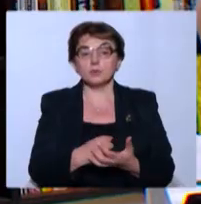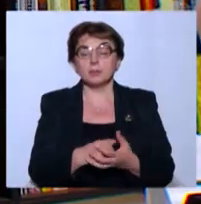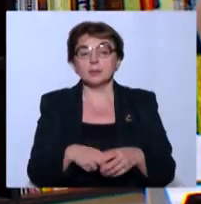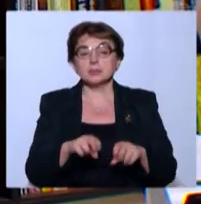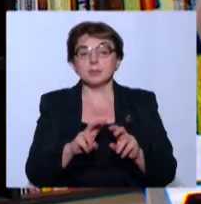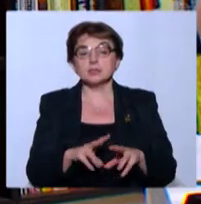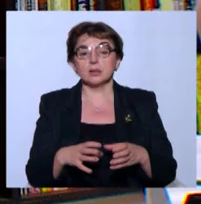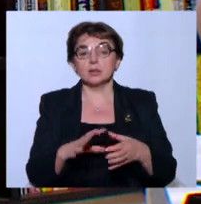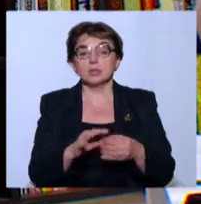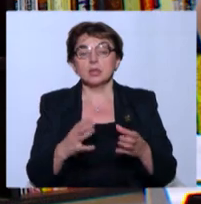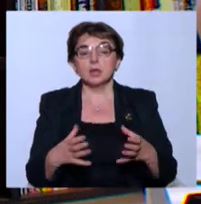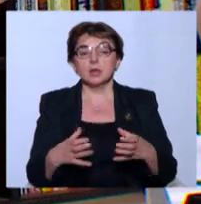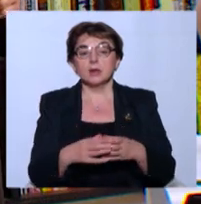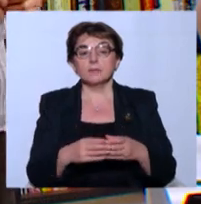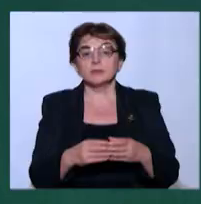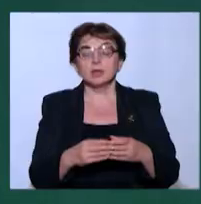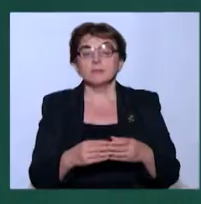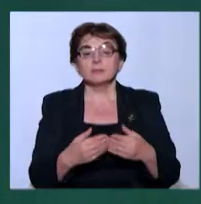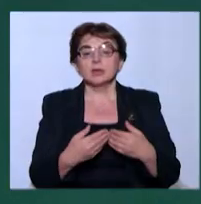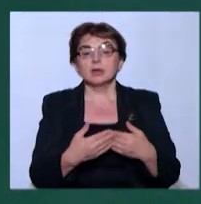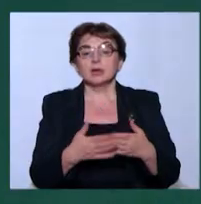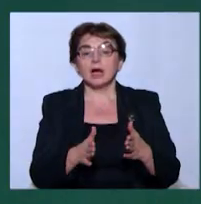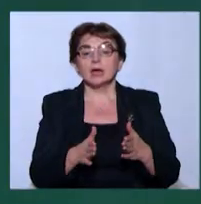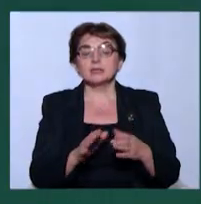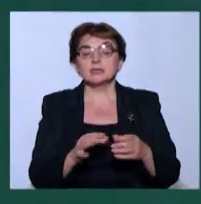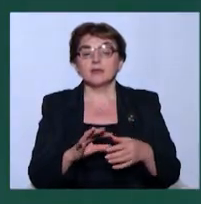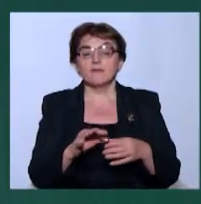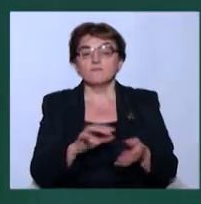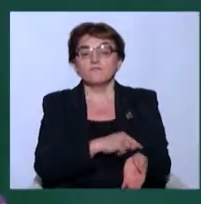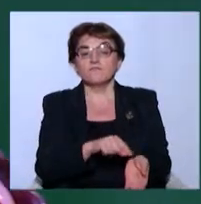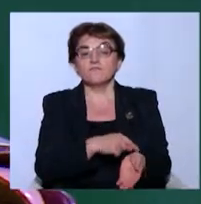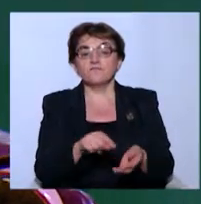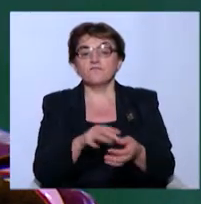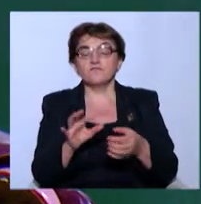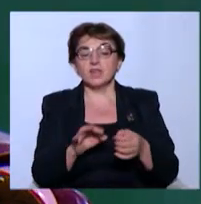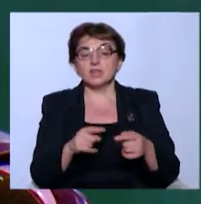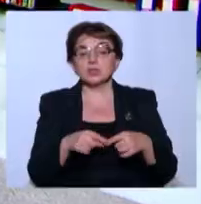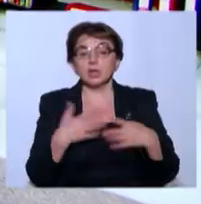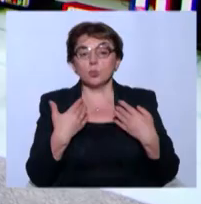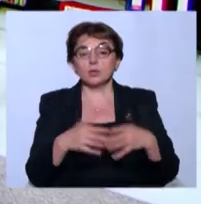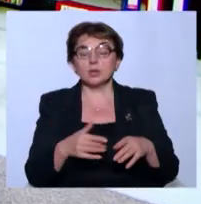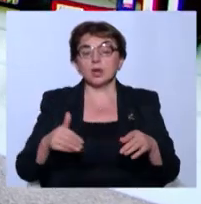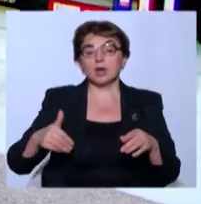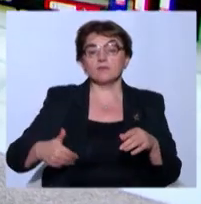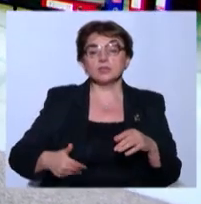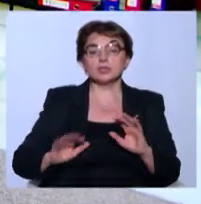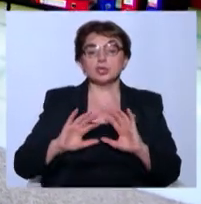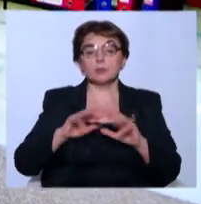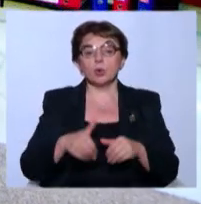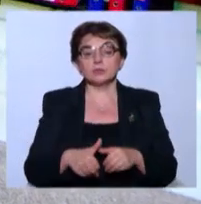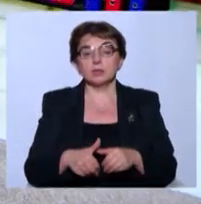სისხლძარღვები თავს იყრის კარის ვენაში და კარის ვენიდან ხვდება ღვიძლში. ღვიძლში